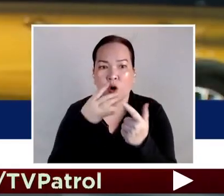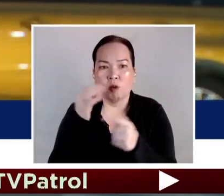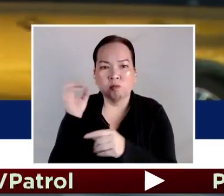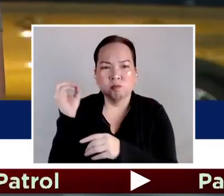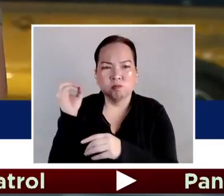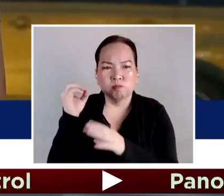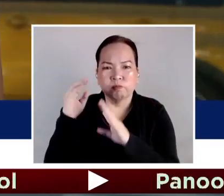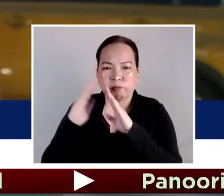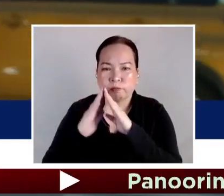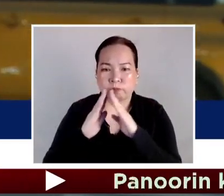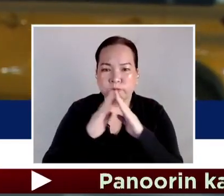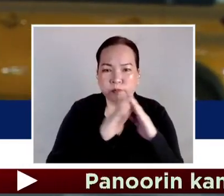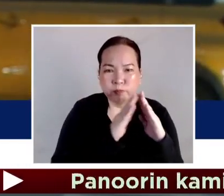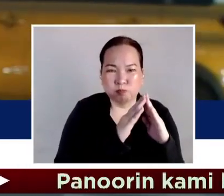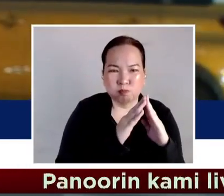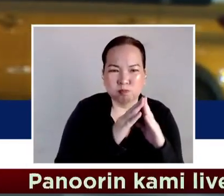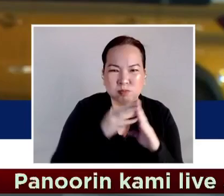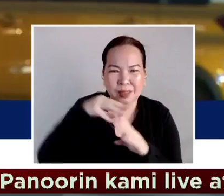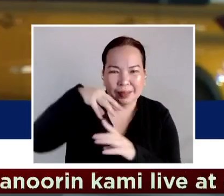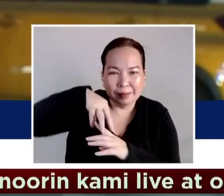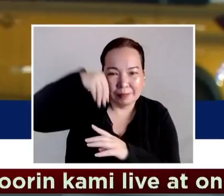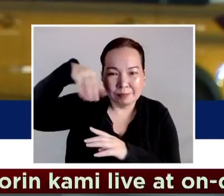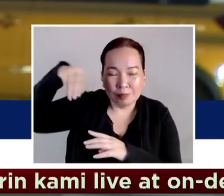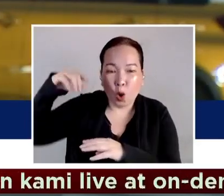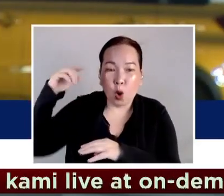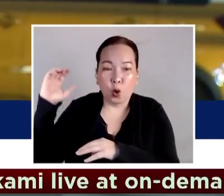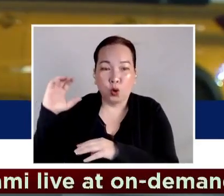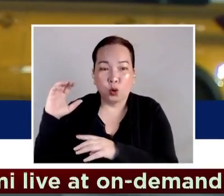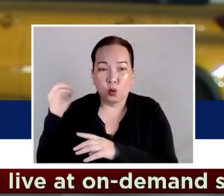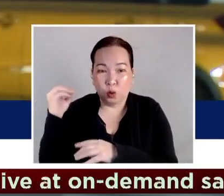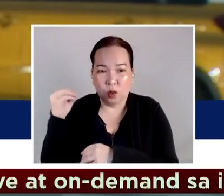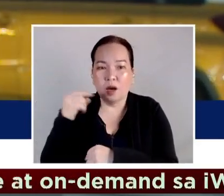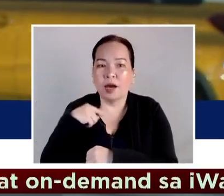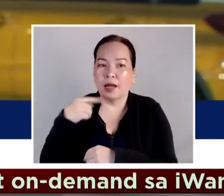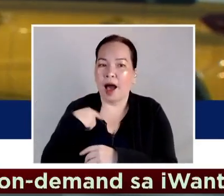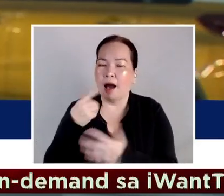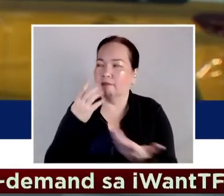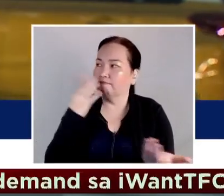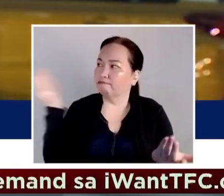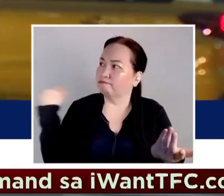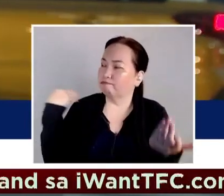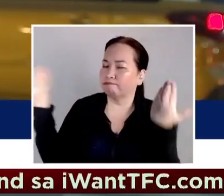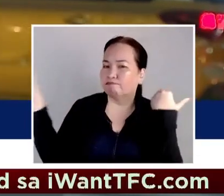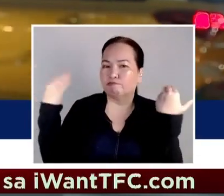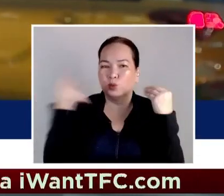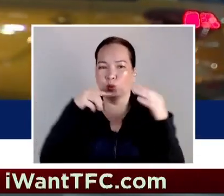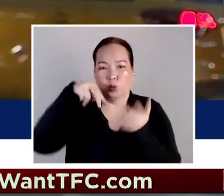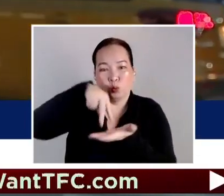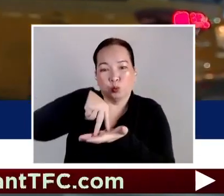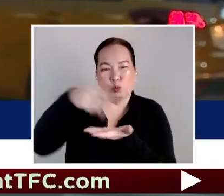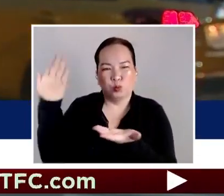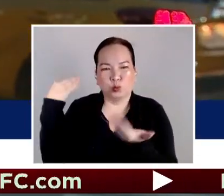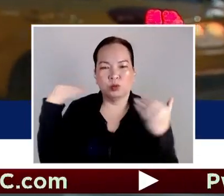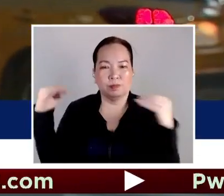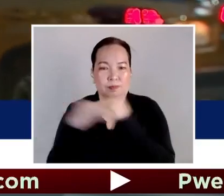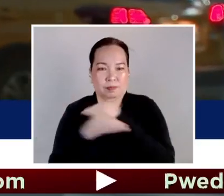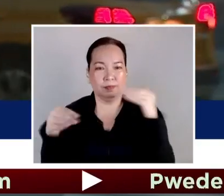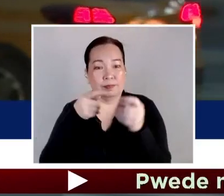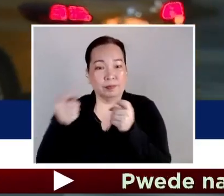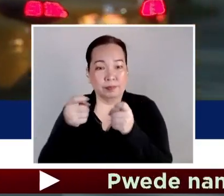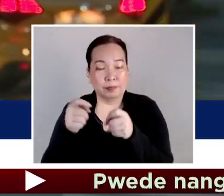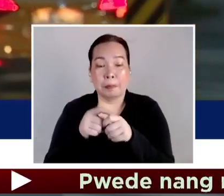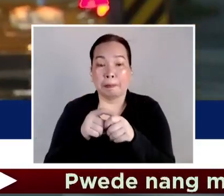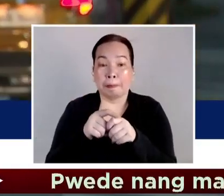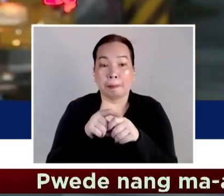na inalagay dyan at meron ng mga traffic enforcers para magmando ng daloy ng trapiko. Yan ang simula ngayong araw, pero